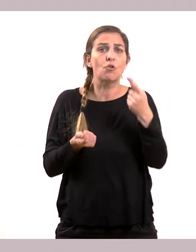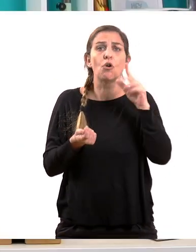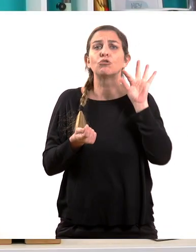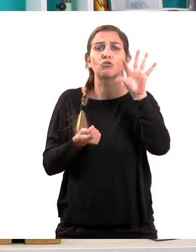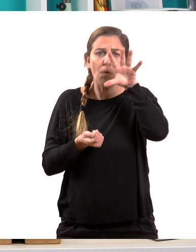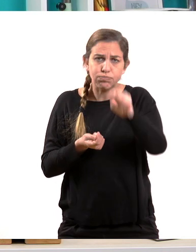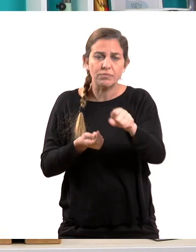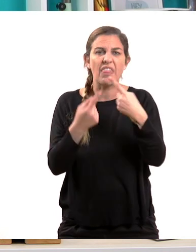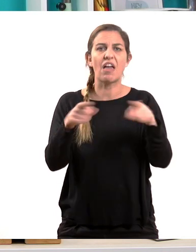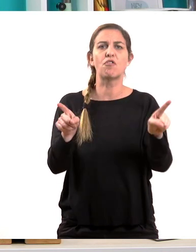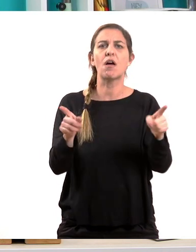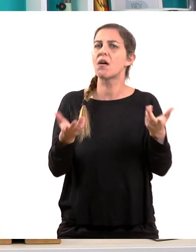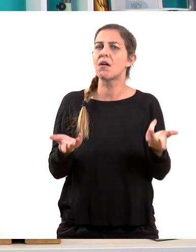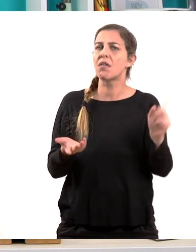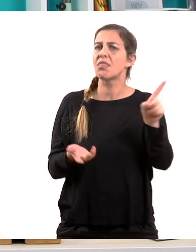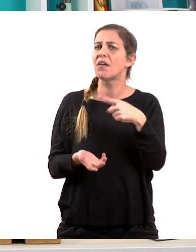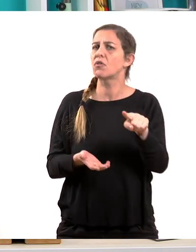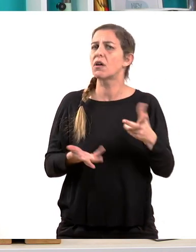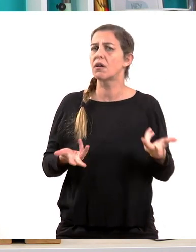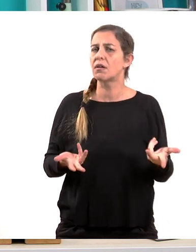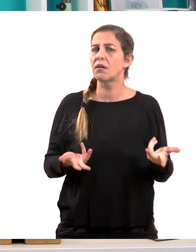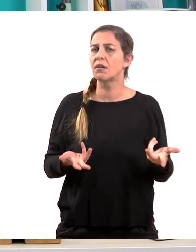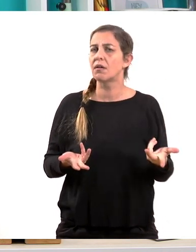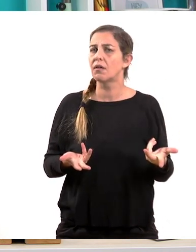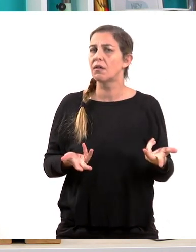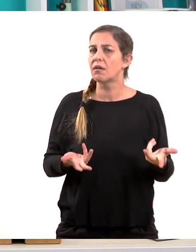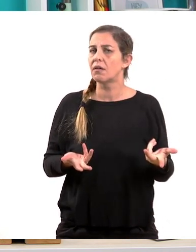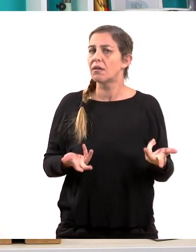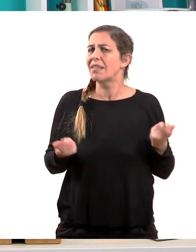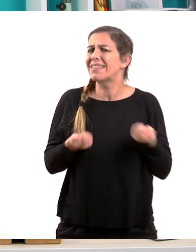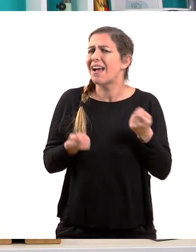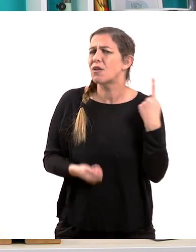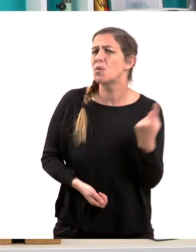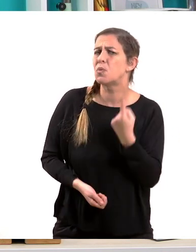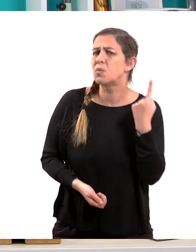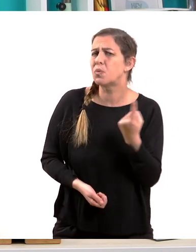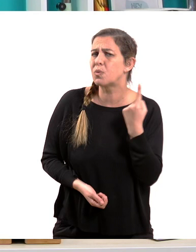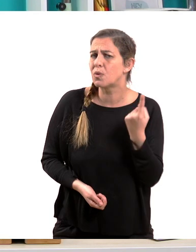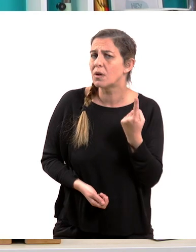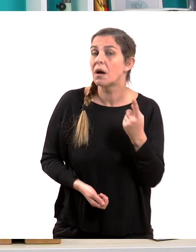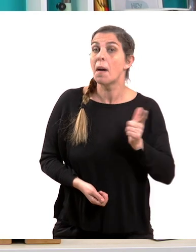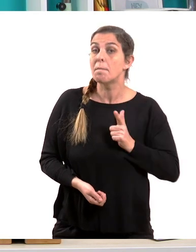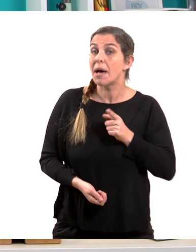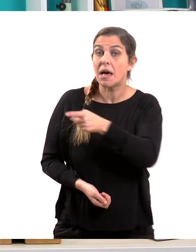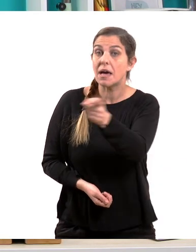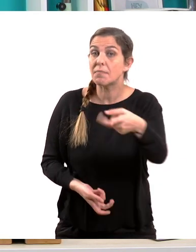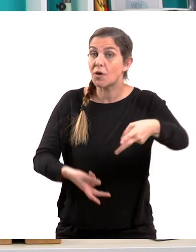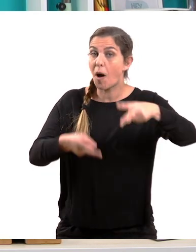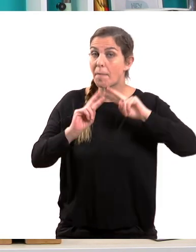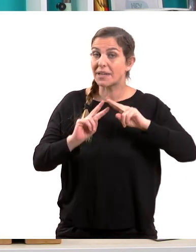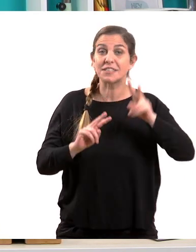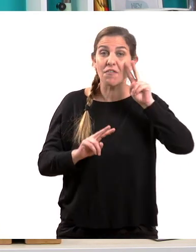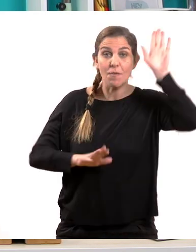περισσότερα είναι ο μπαμπάς? Τι κάναμε ως τώρα? Για να μου το πει κάποιος από εσάς, βλέπω